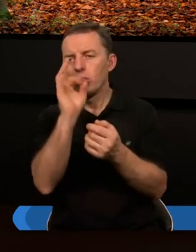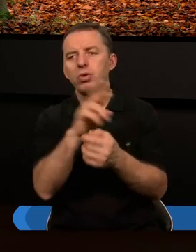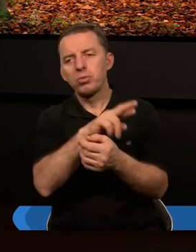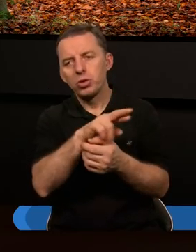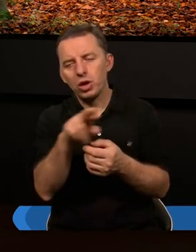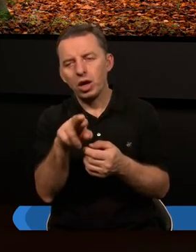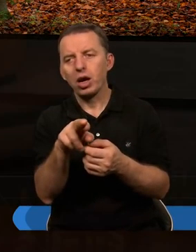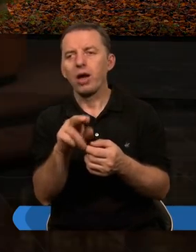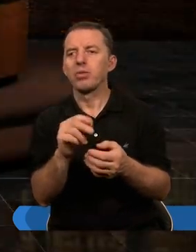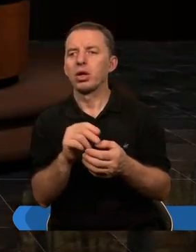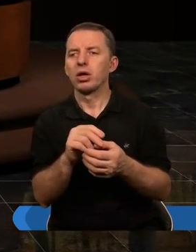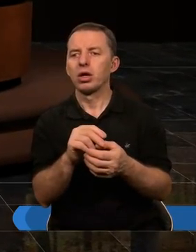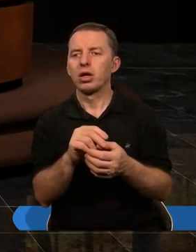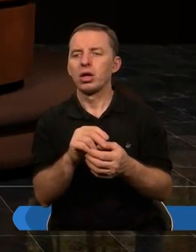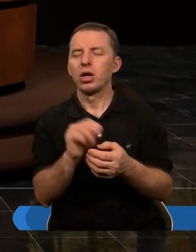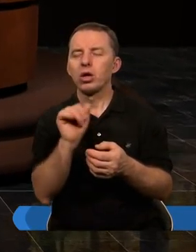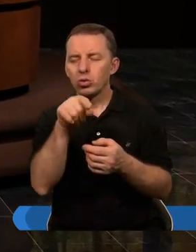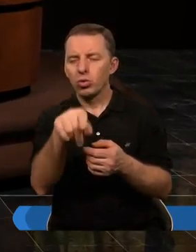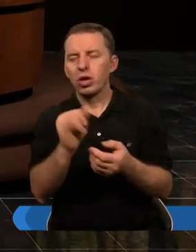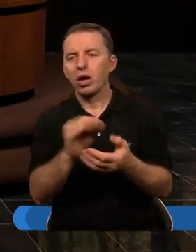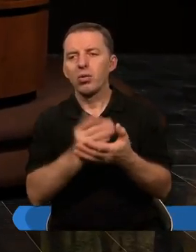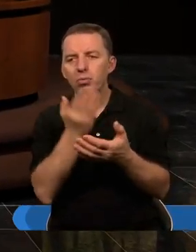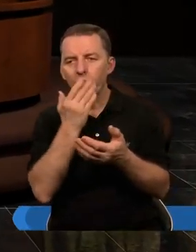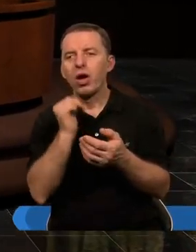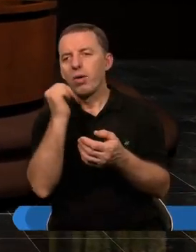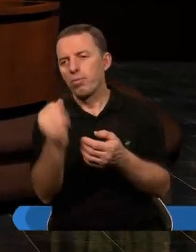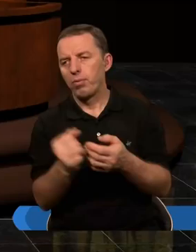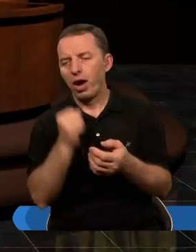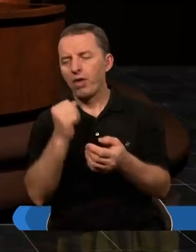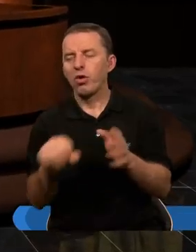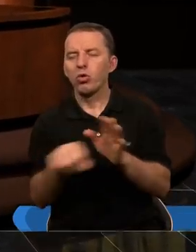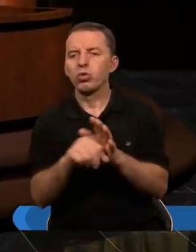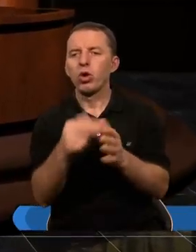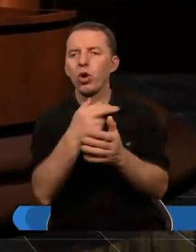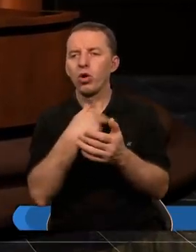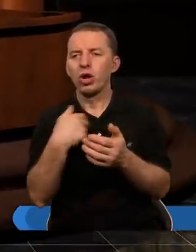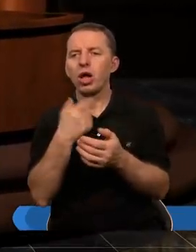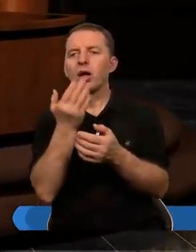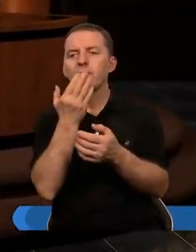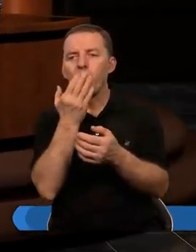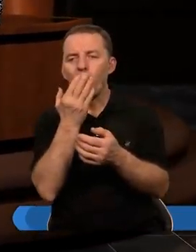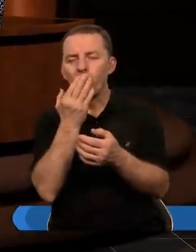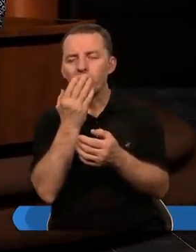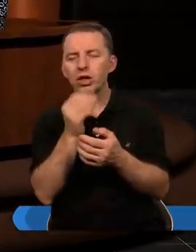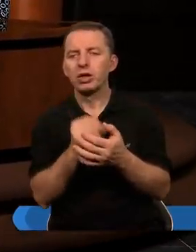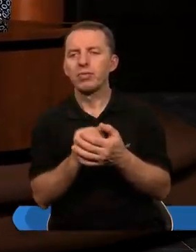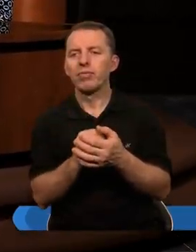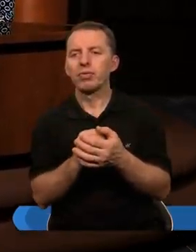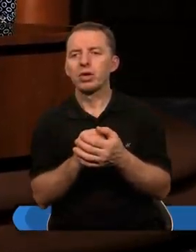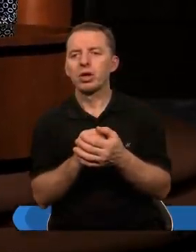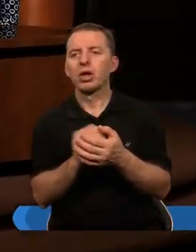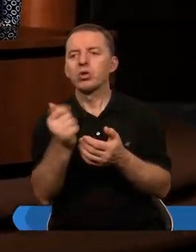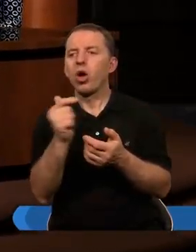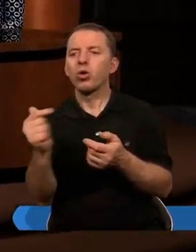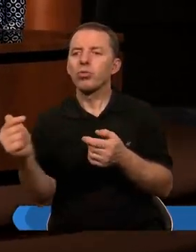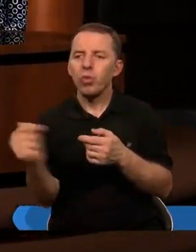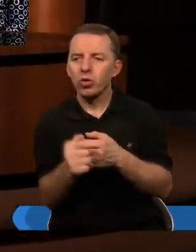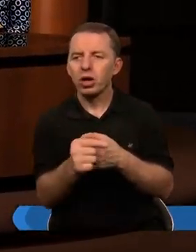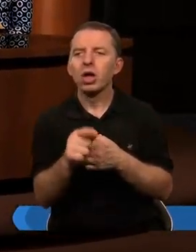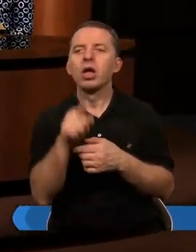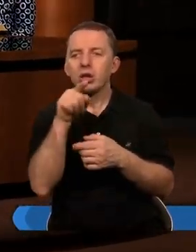rzeczami. Tak jeszcze wspomnę, tak jak tutaj mówiłaś, że Paweł do nas nie mówi, że coś musicie.